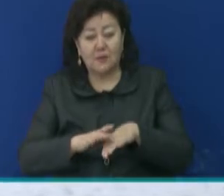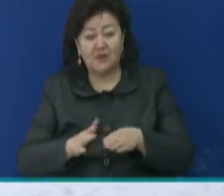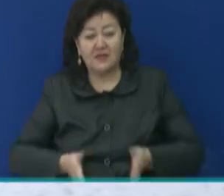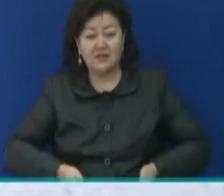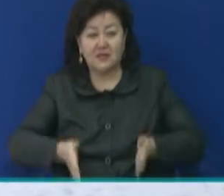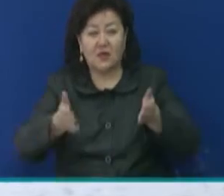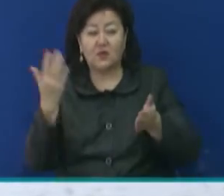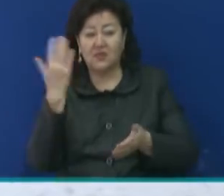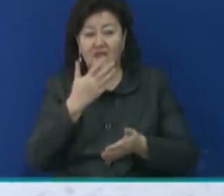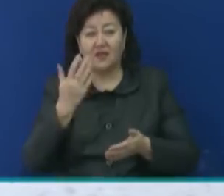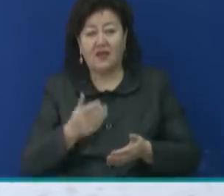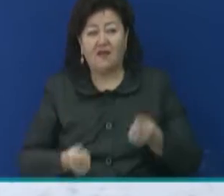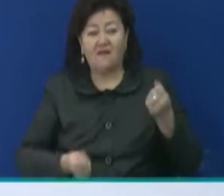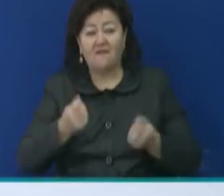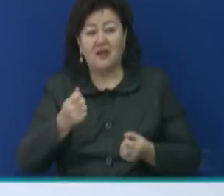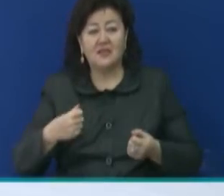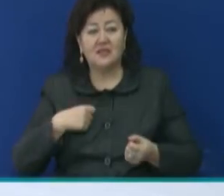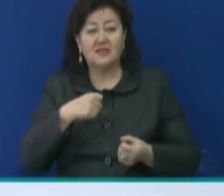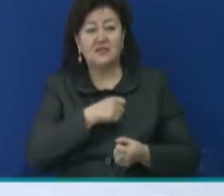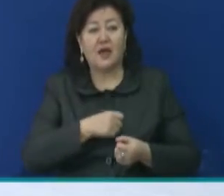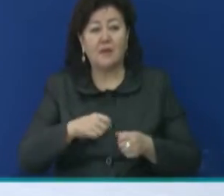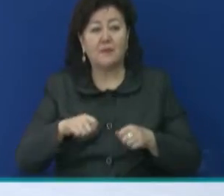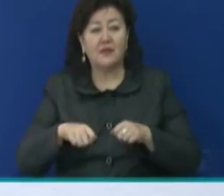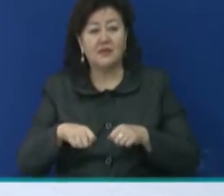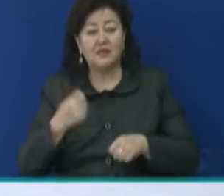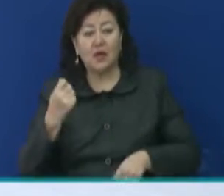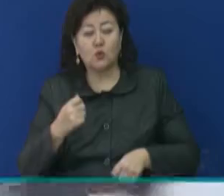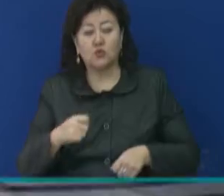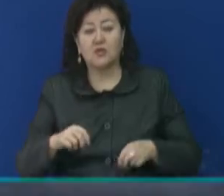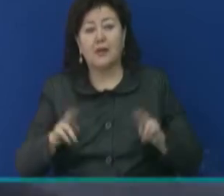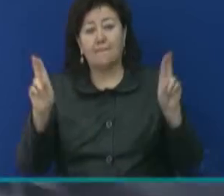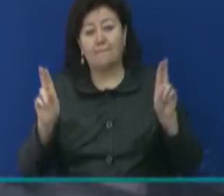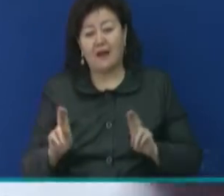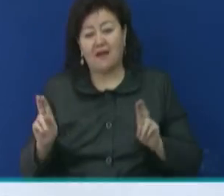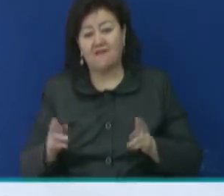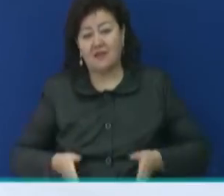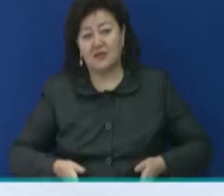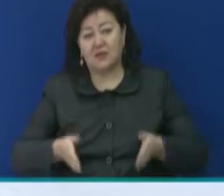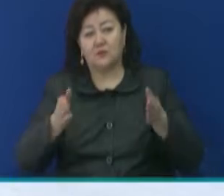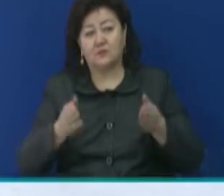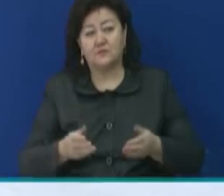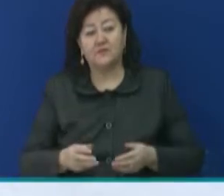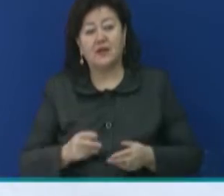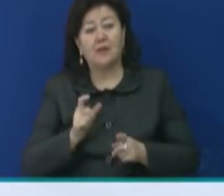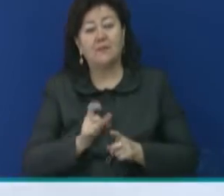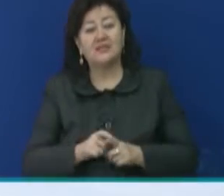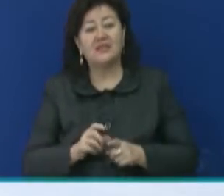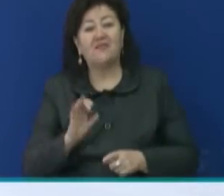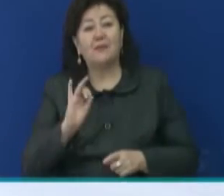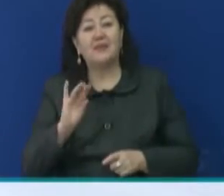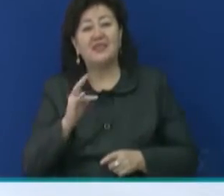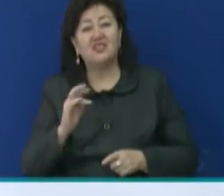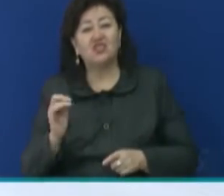и водители сам того не знаю нарушил правила дорожного движения по словам инженера отделения дорожно-технической инспекции отдела